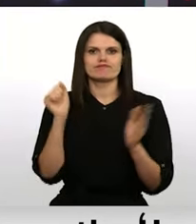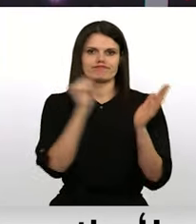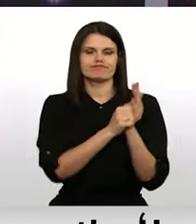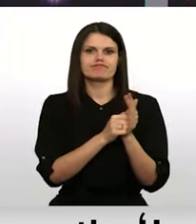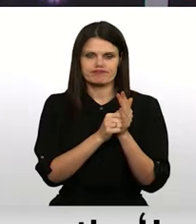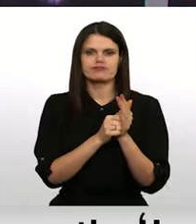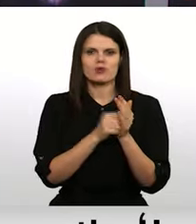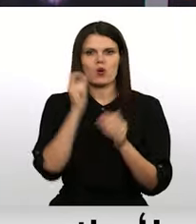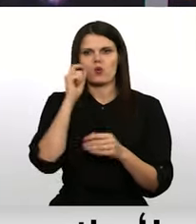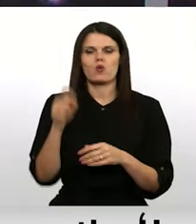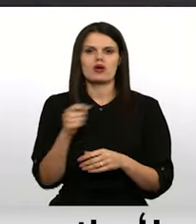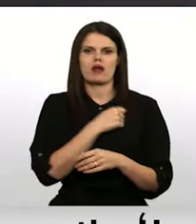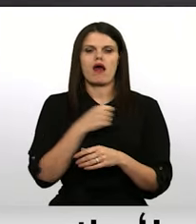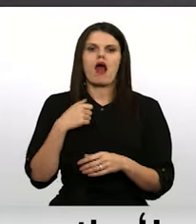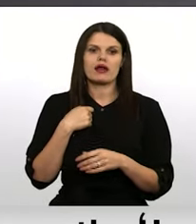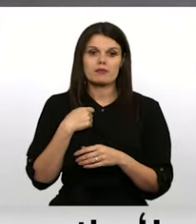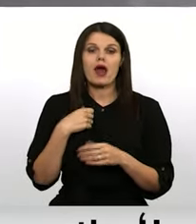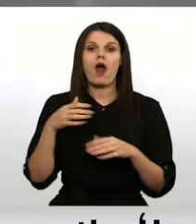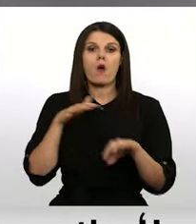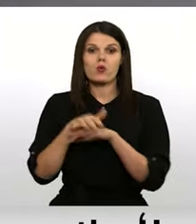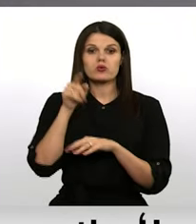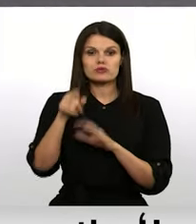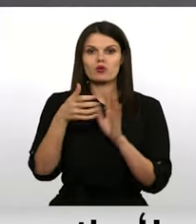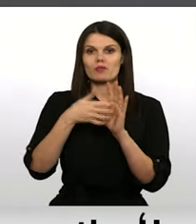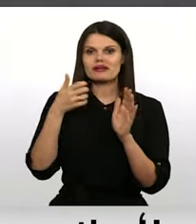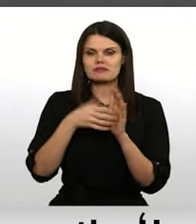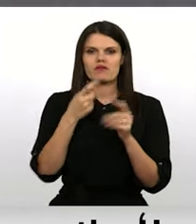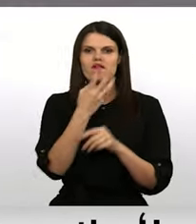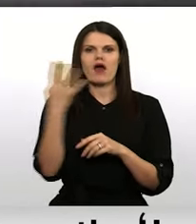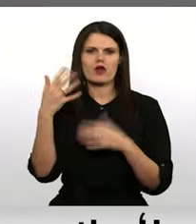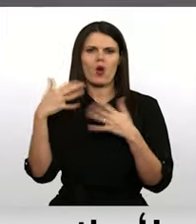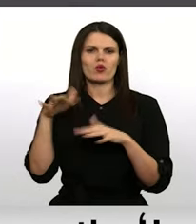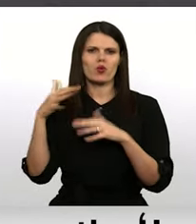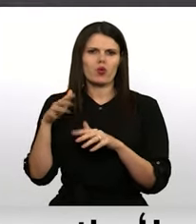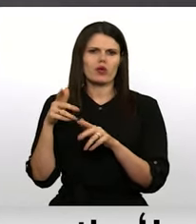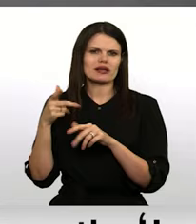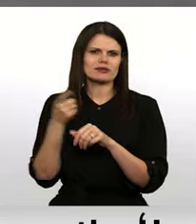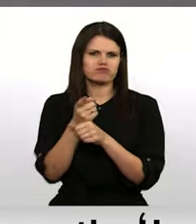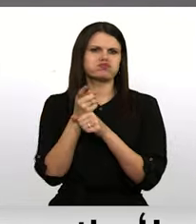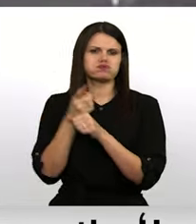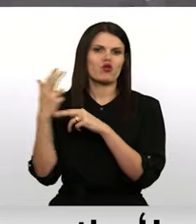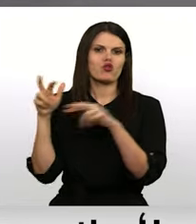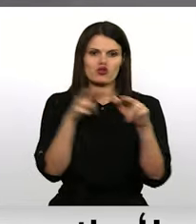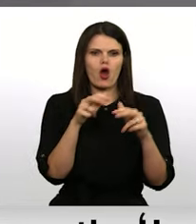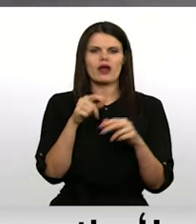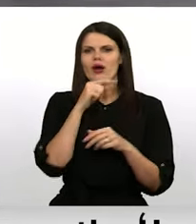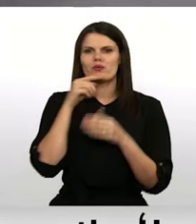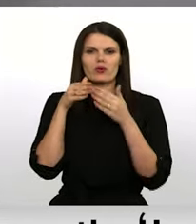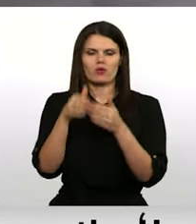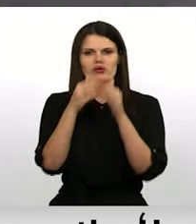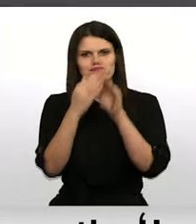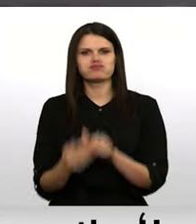Ukrainas armijas ģenerālštābs. Uzbrukumā izmantoti vairāki jūras triecienu droni. Krievijas kuģis iznīcināts Krimas